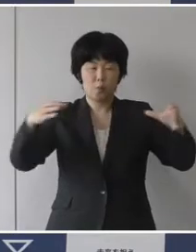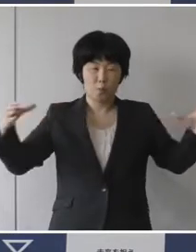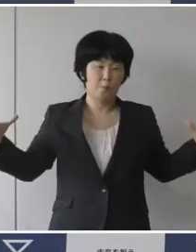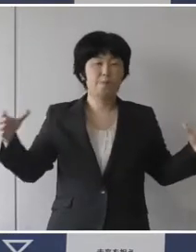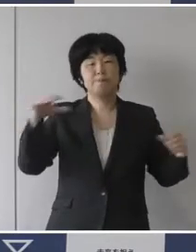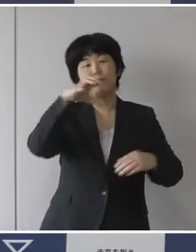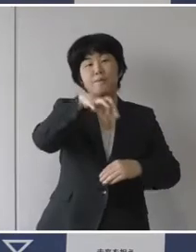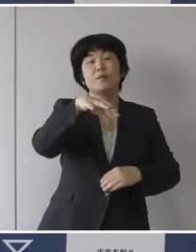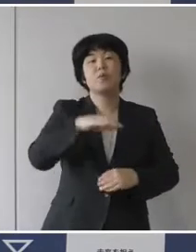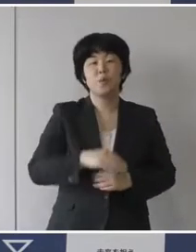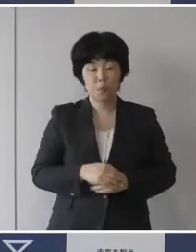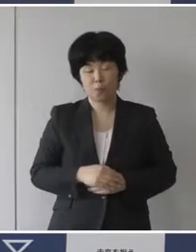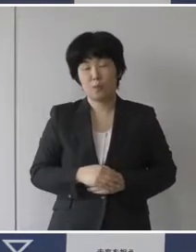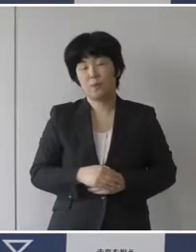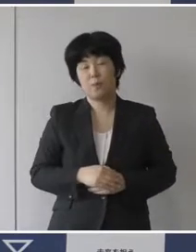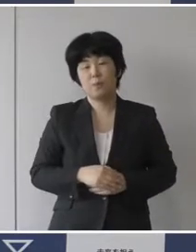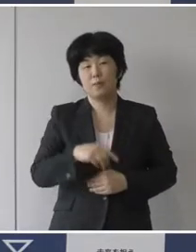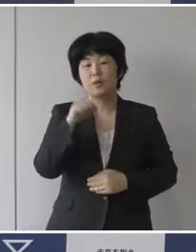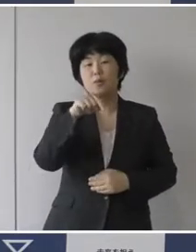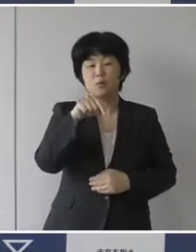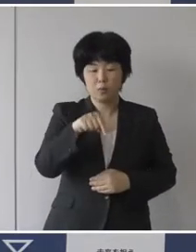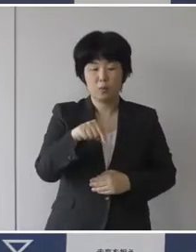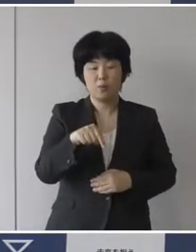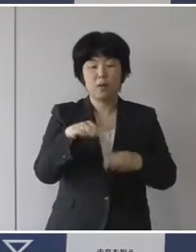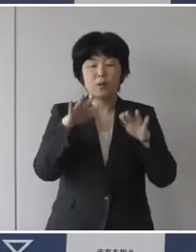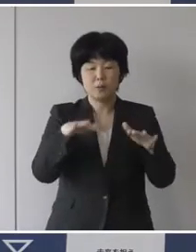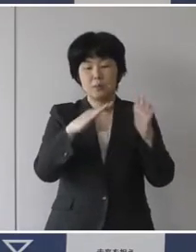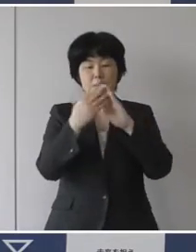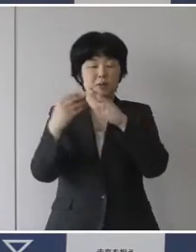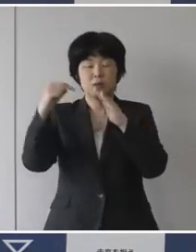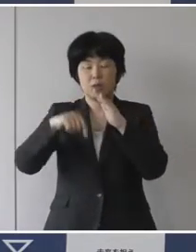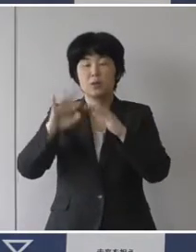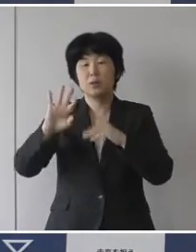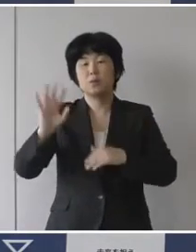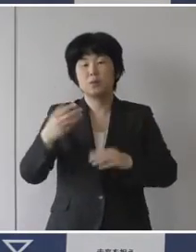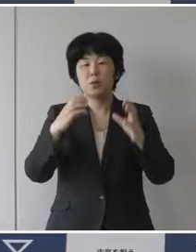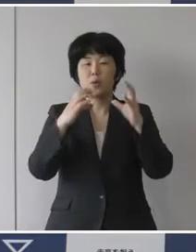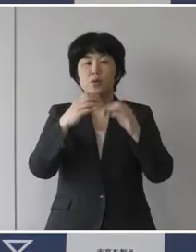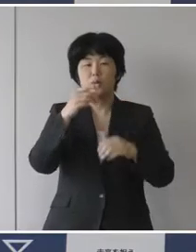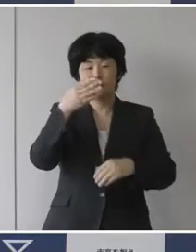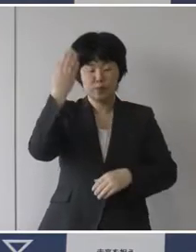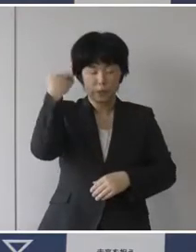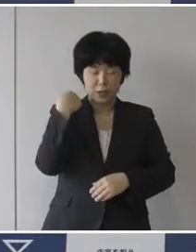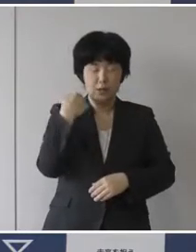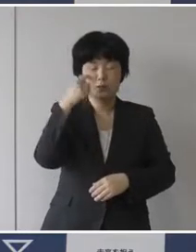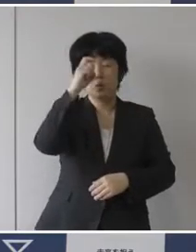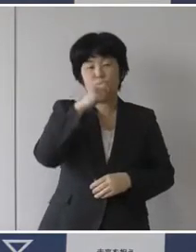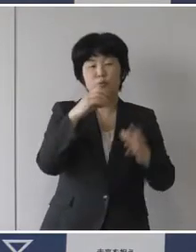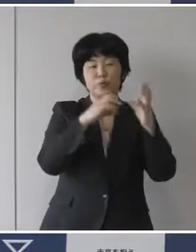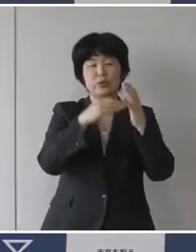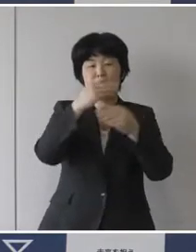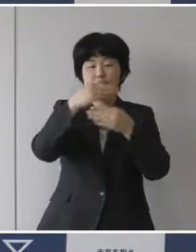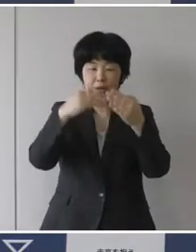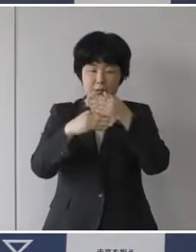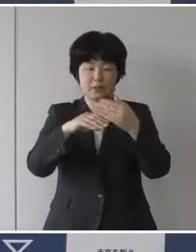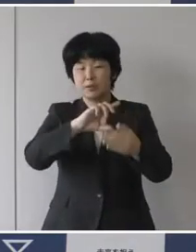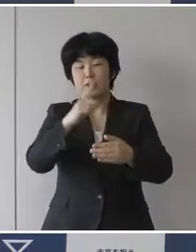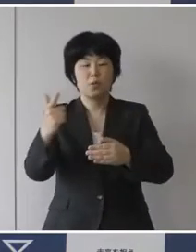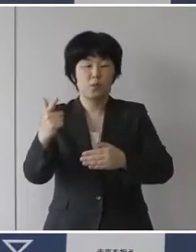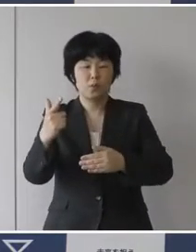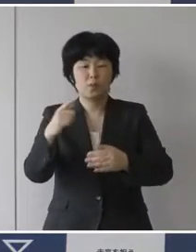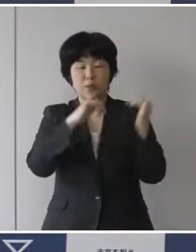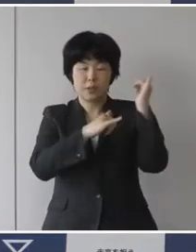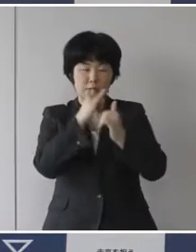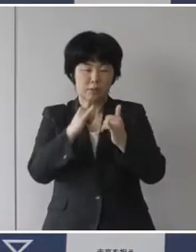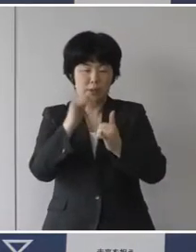この石垣でありますとか堀とか土塁などが非常によく残っているという、非